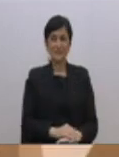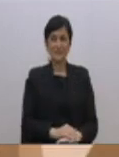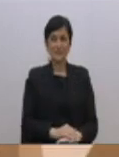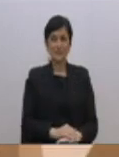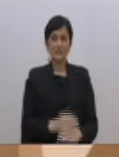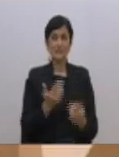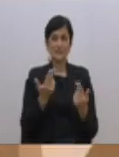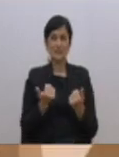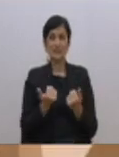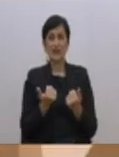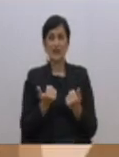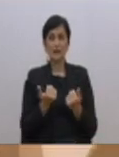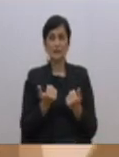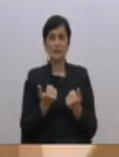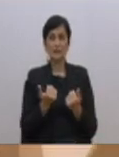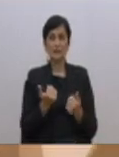და